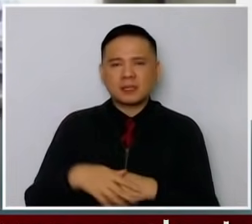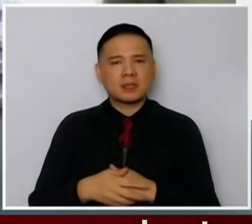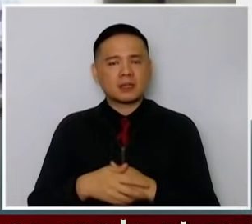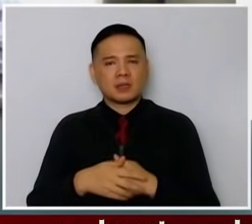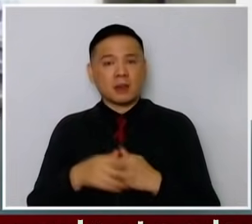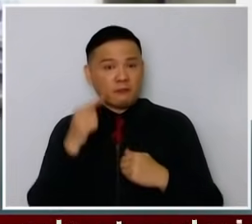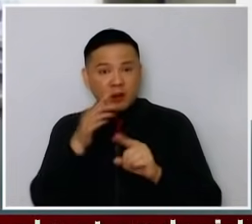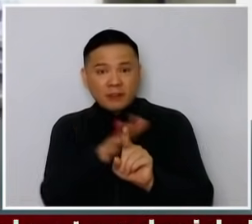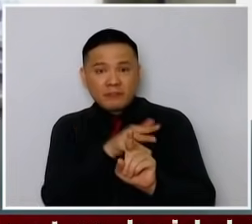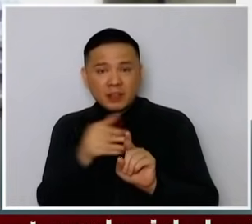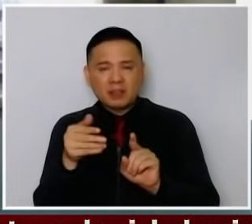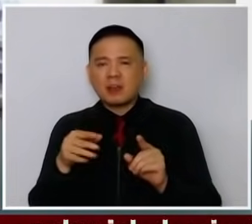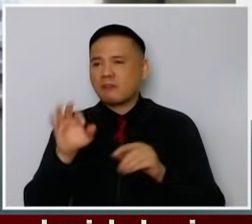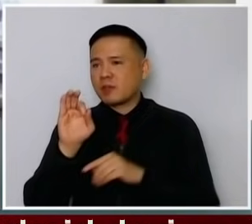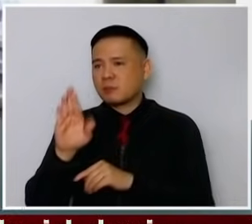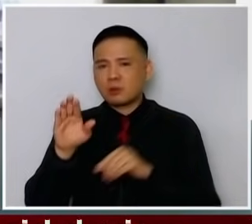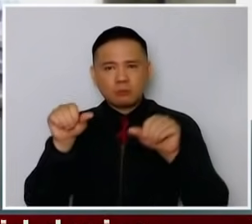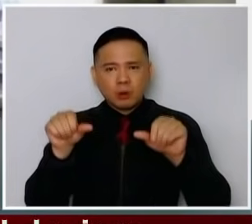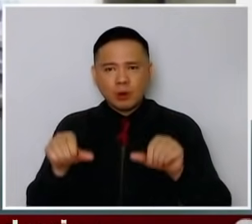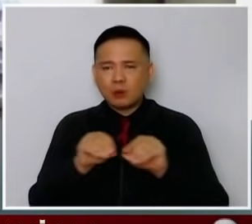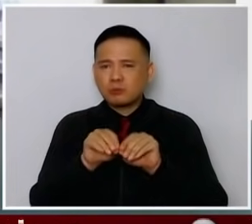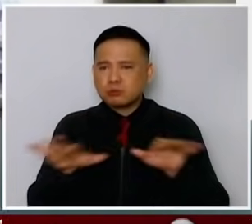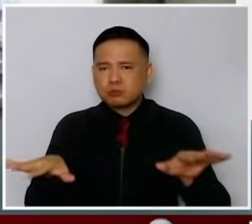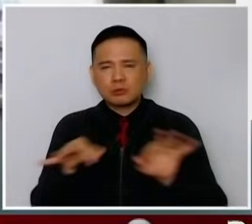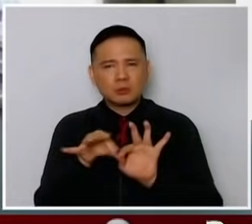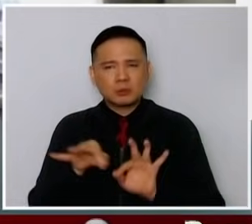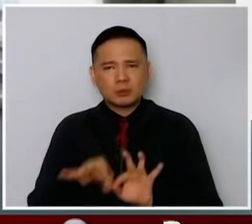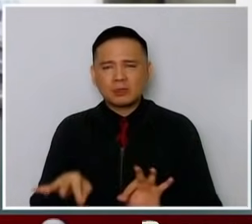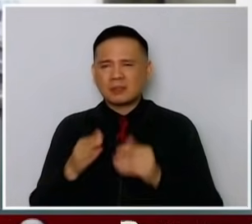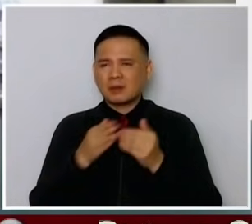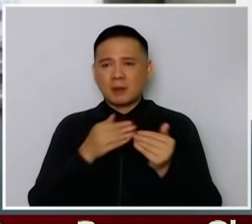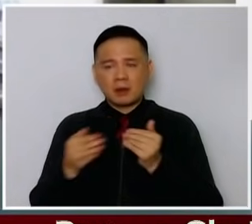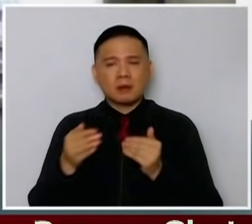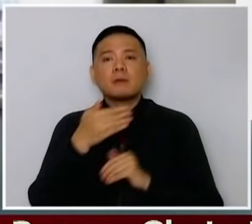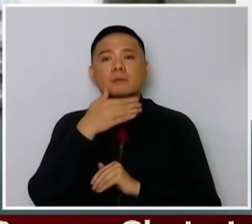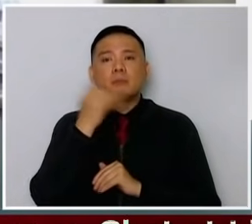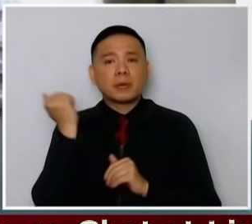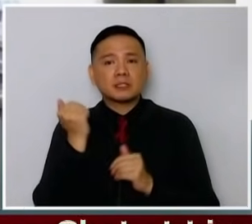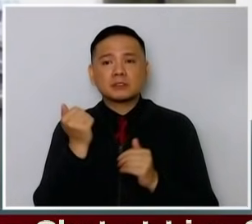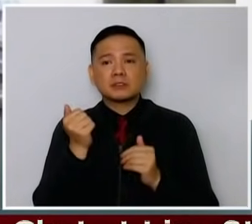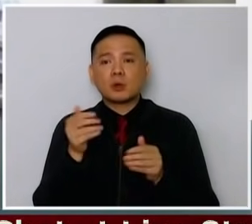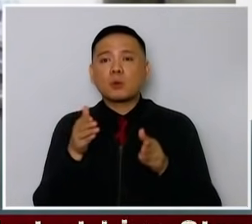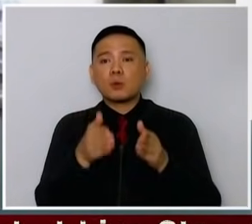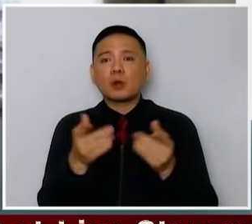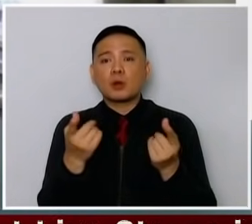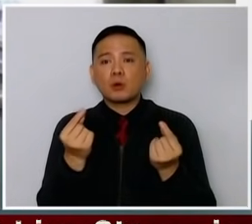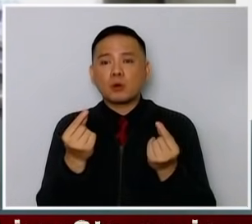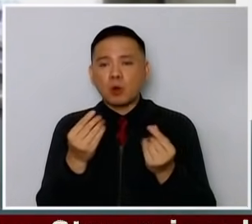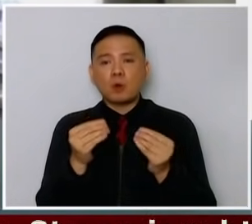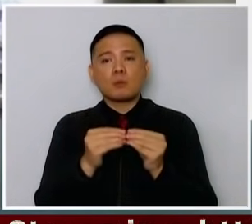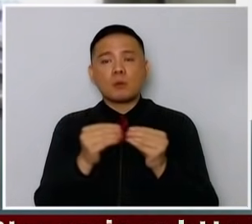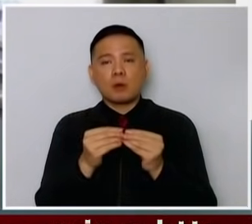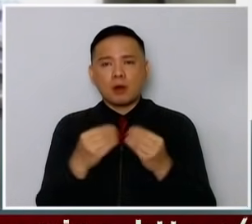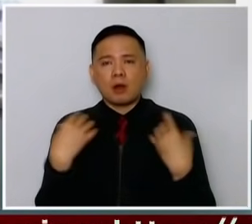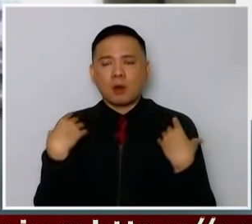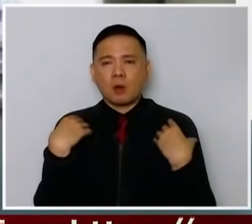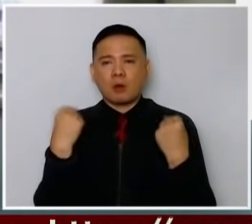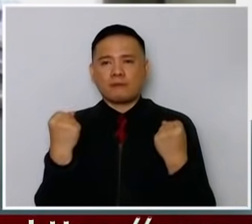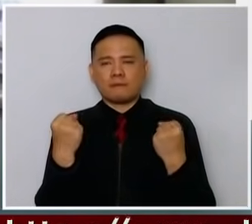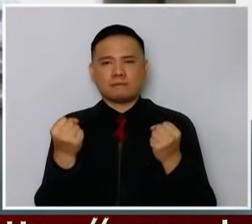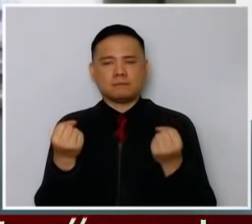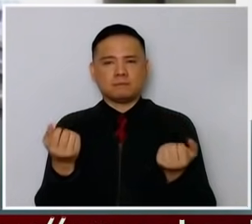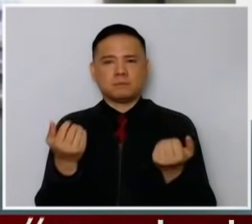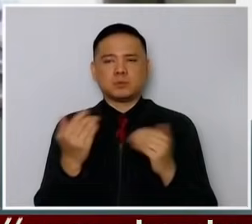Facebook post, kahit anong sabihin ko, ang pinaka nakapagtataas ng kumpiyansa ng tao